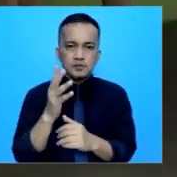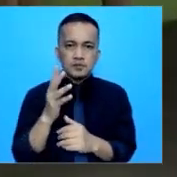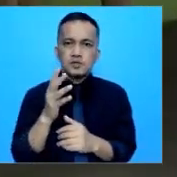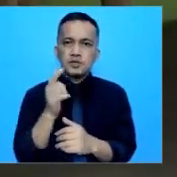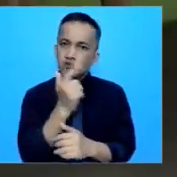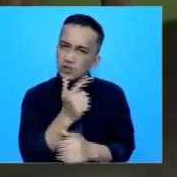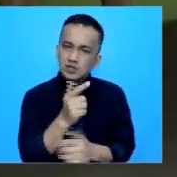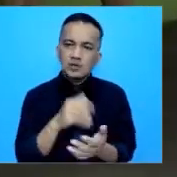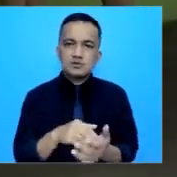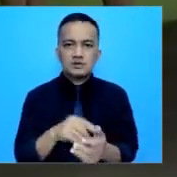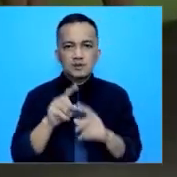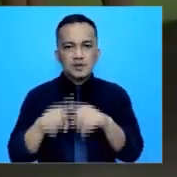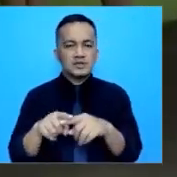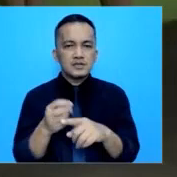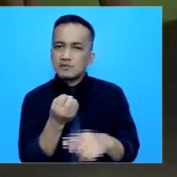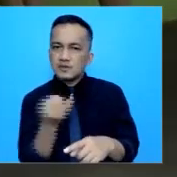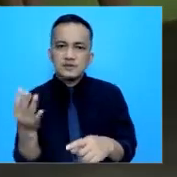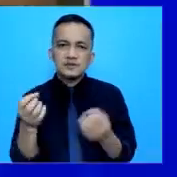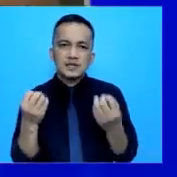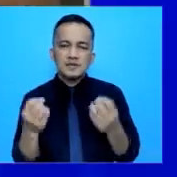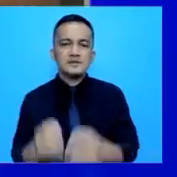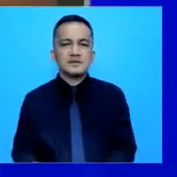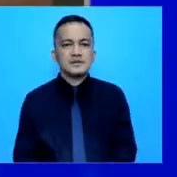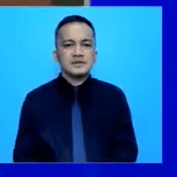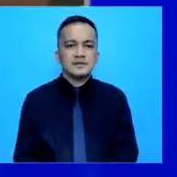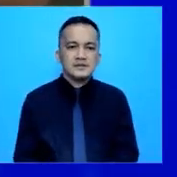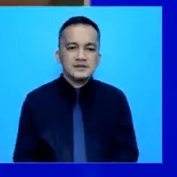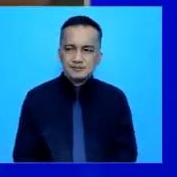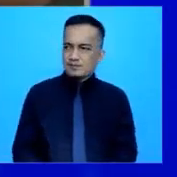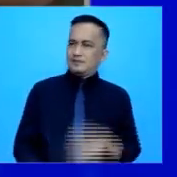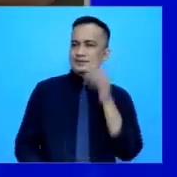depende yan sa dami ng shots. Julius? May